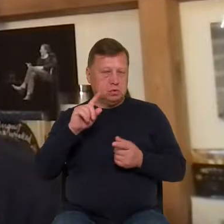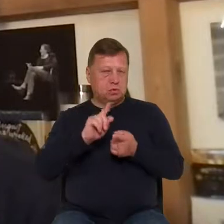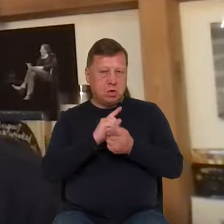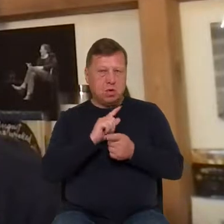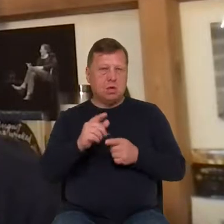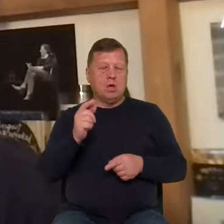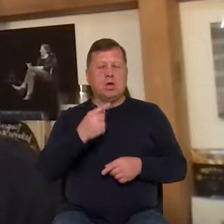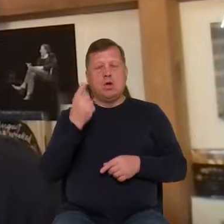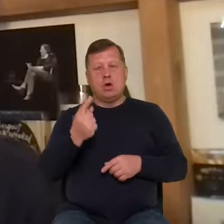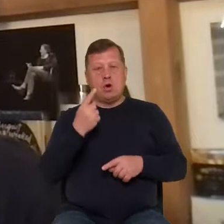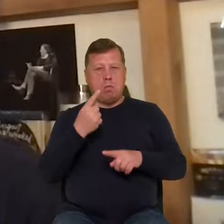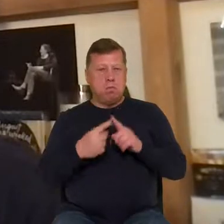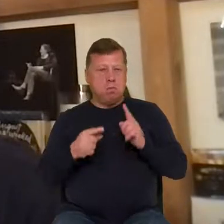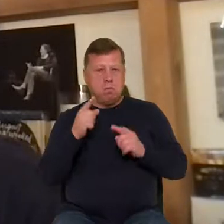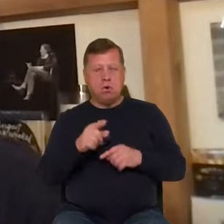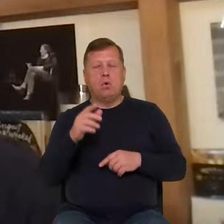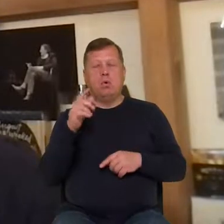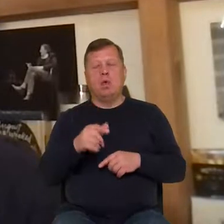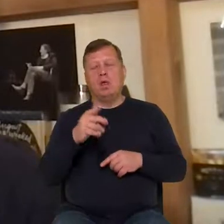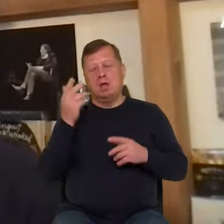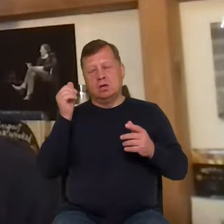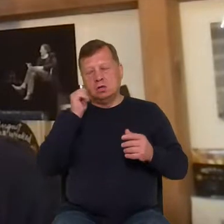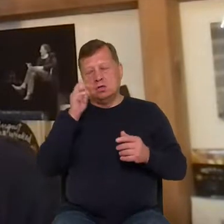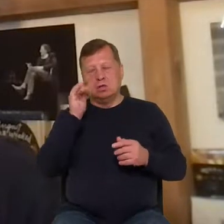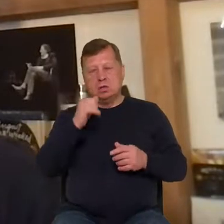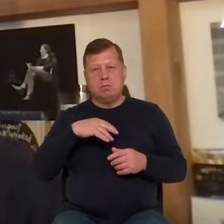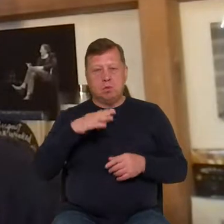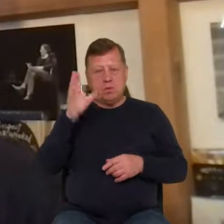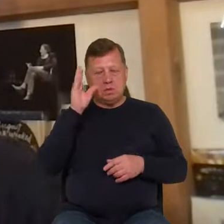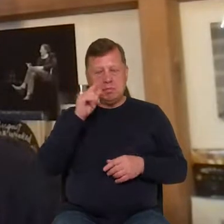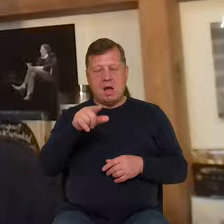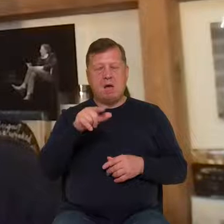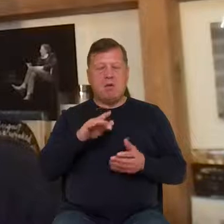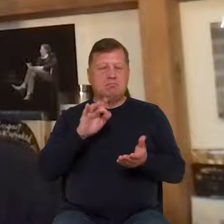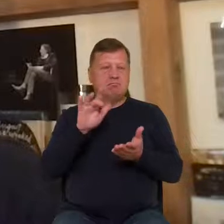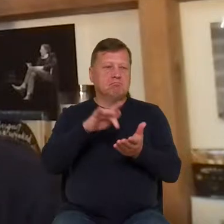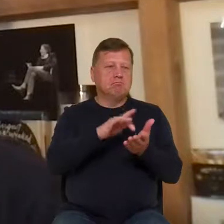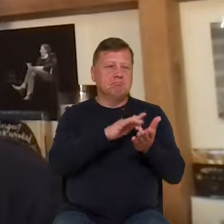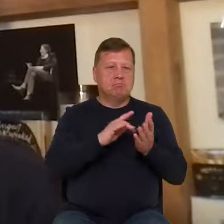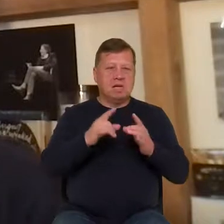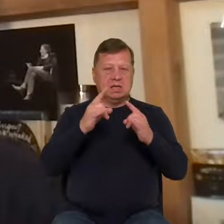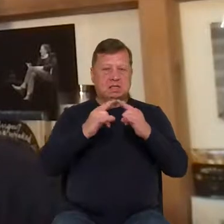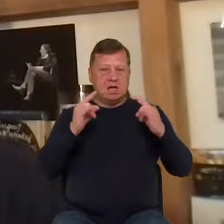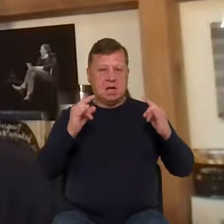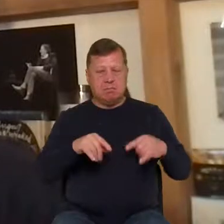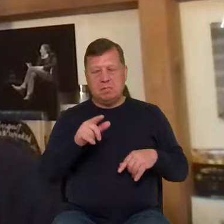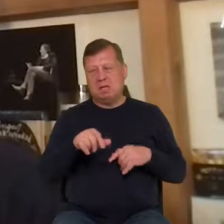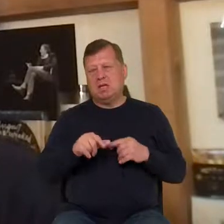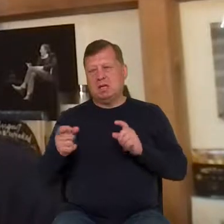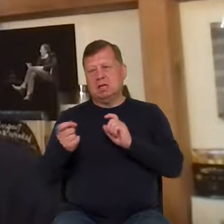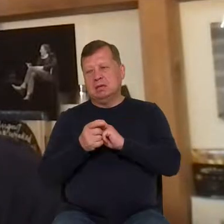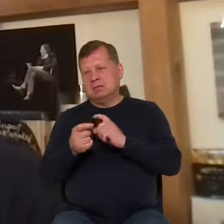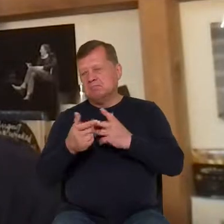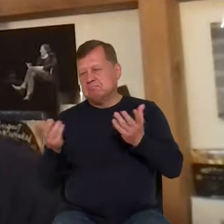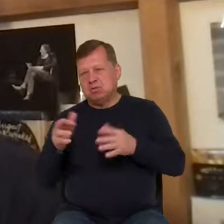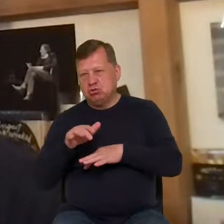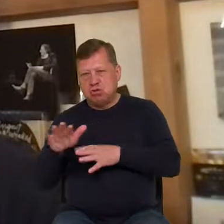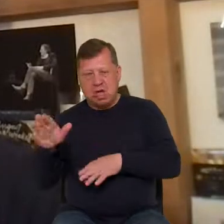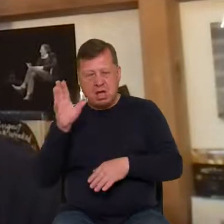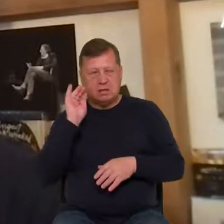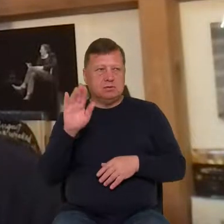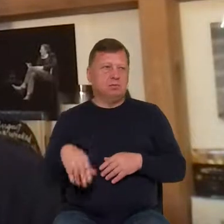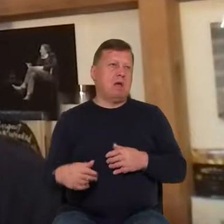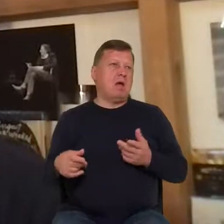przez półtora roku sypiałem na kempingach, gdzieś nad rzeką,